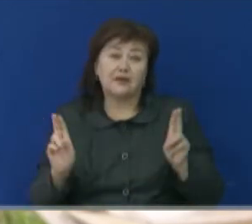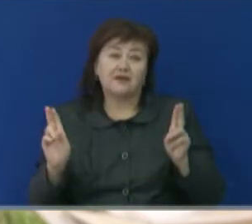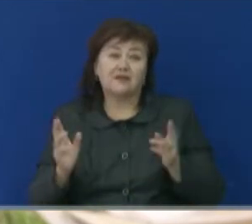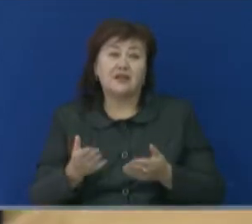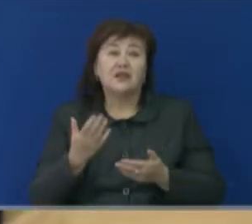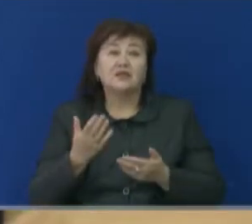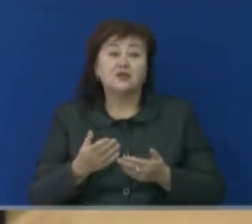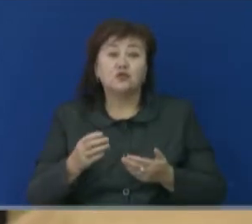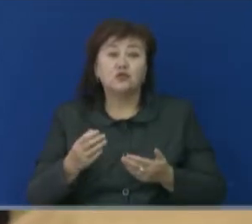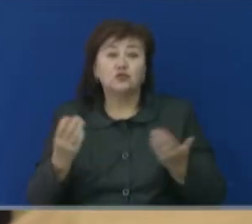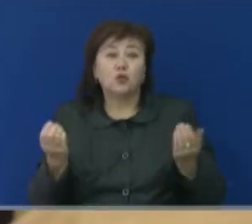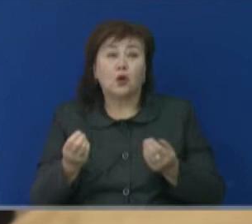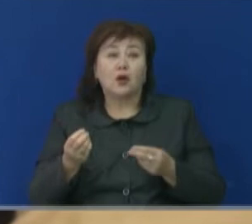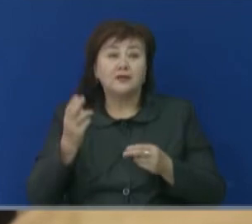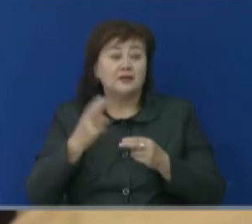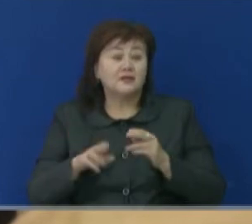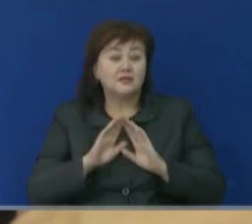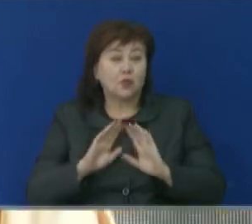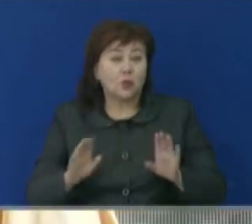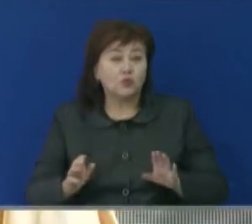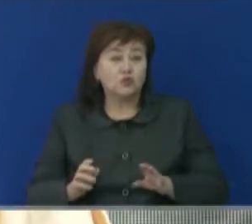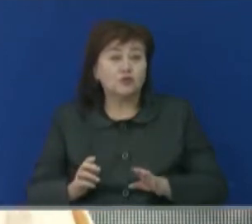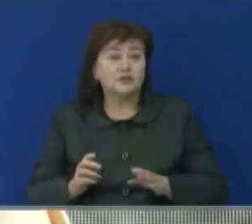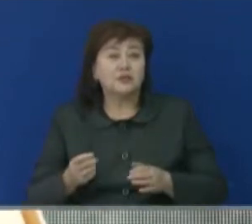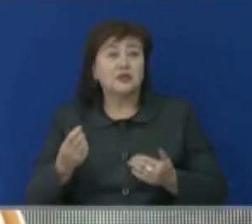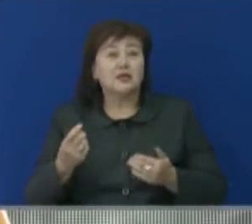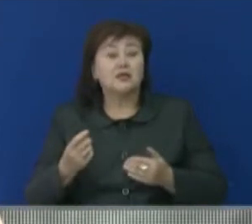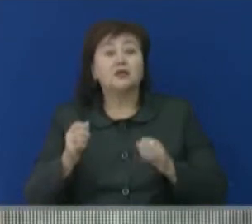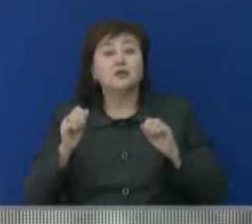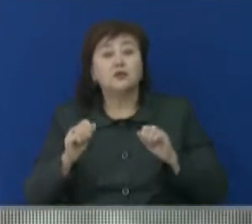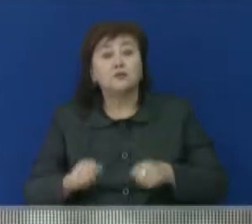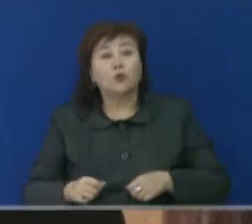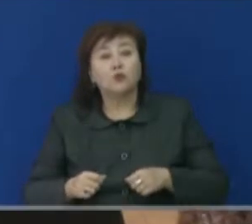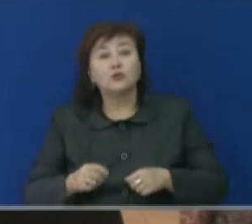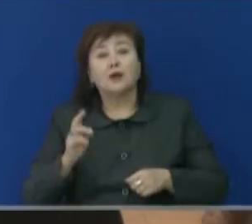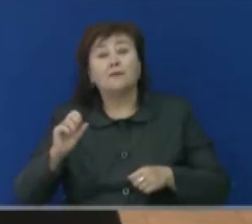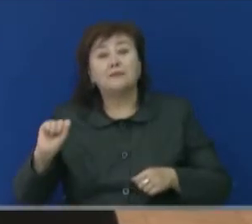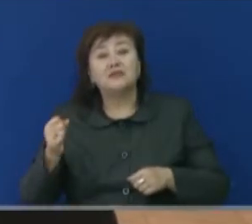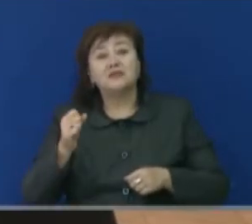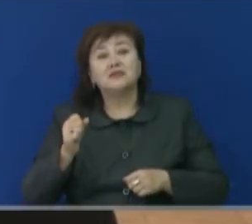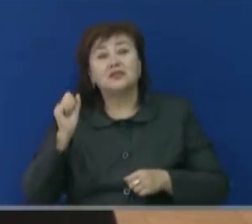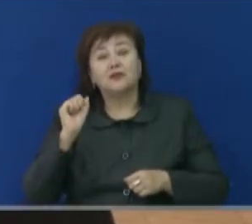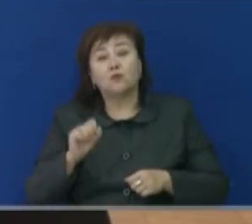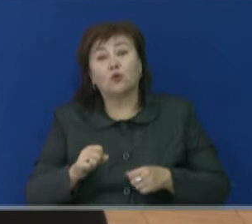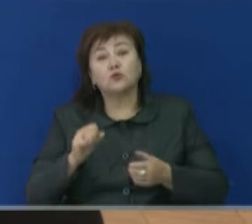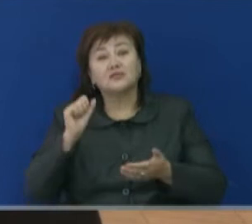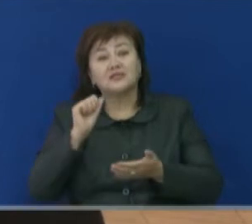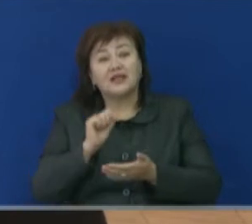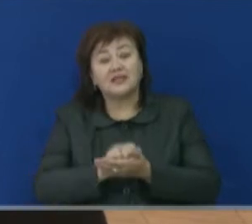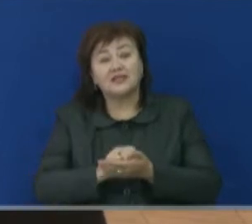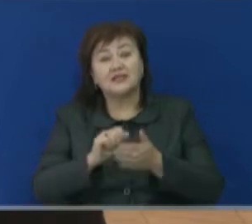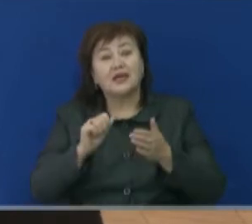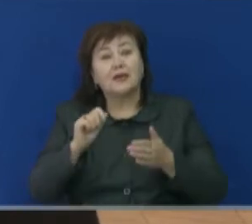жеңіске жеткен жұп байқауды келесі жылы өз қаласында ұйымдастыру мүмкіндігіне ие болады. Былтырғы Алматы қаласындағы